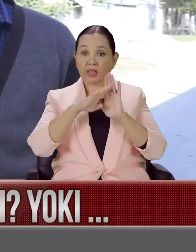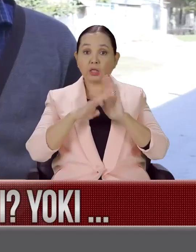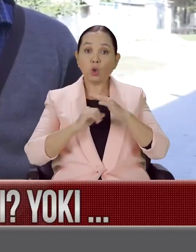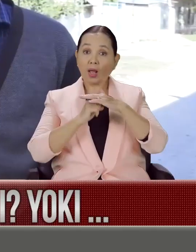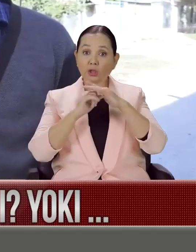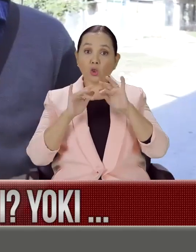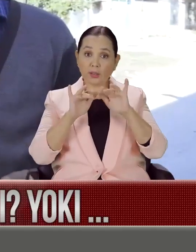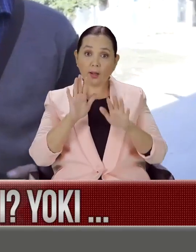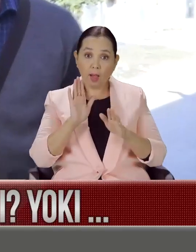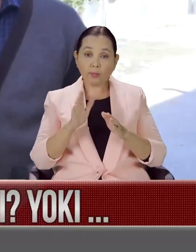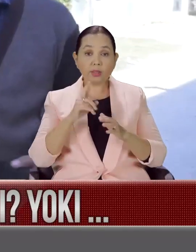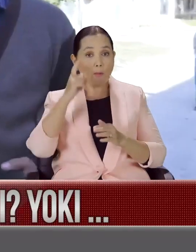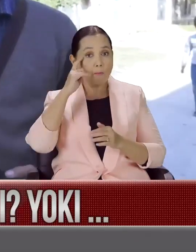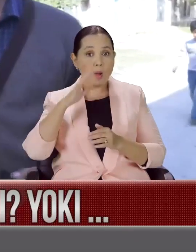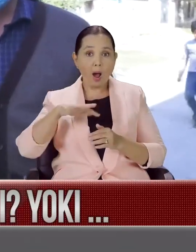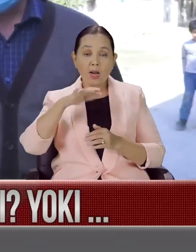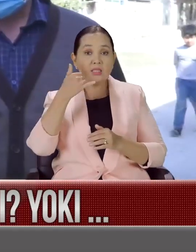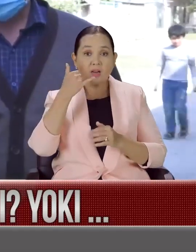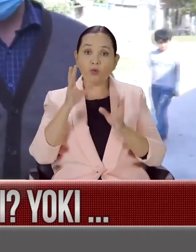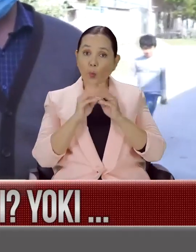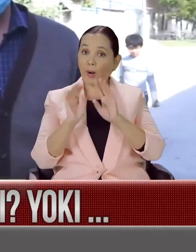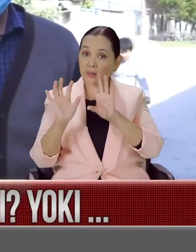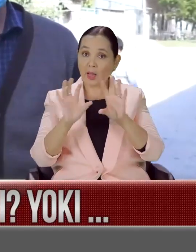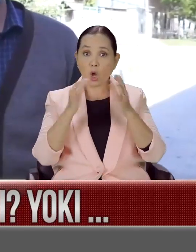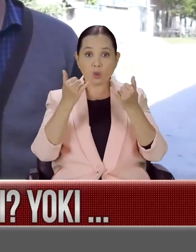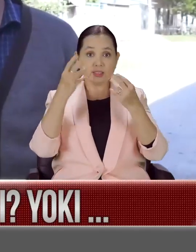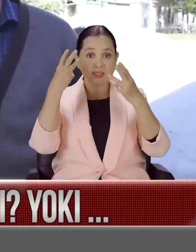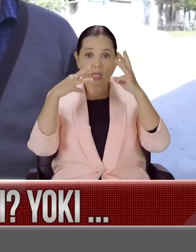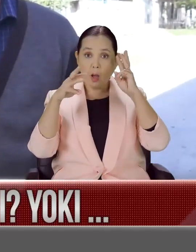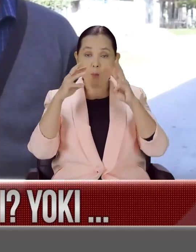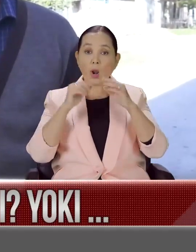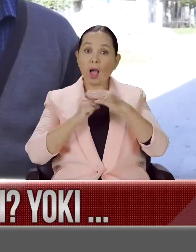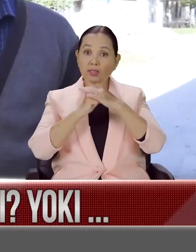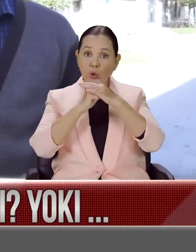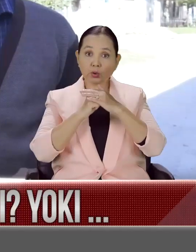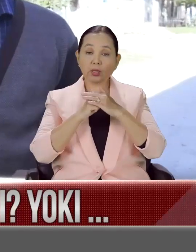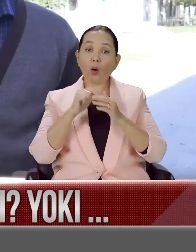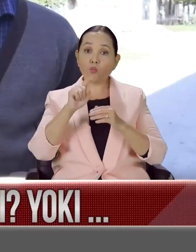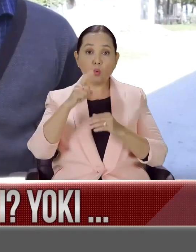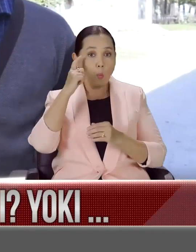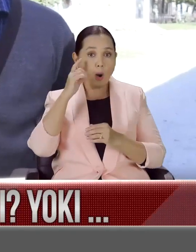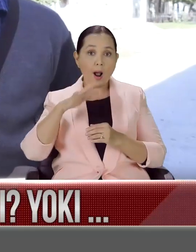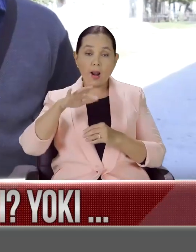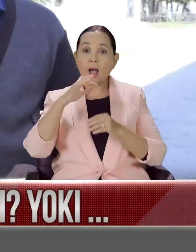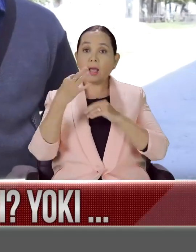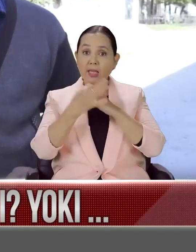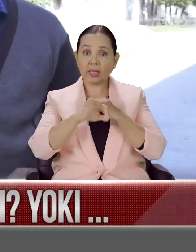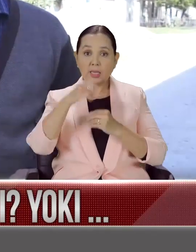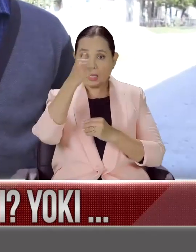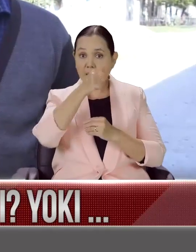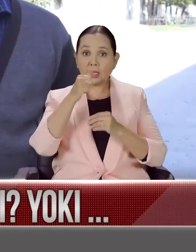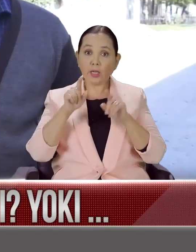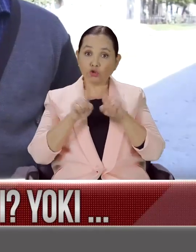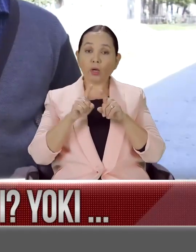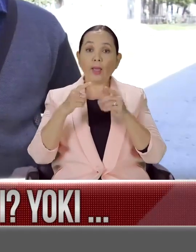asosida qilamiz bu mahallalarni telefon bilan ta'minlash hozirgi zamonaviy jipon texnologiyasi asosida. Bu mahallani yil yakunigacha